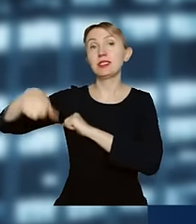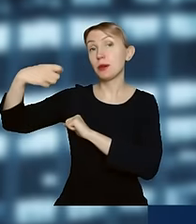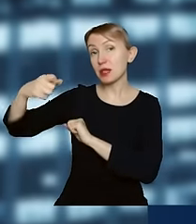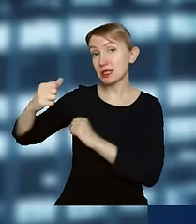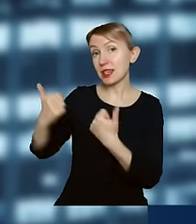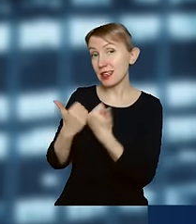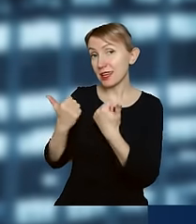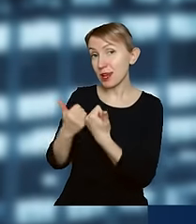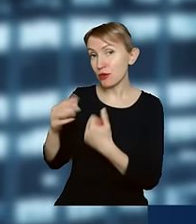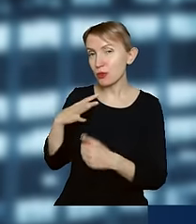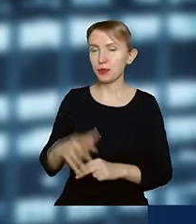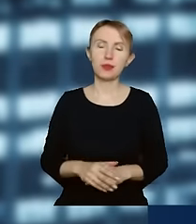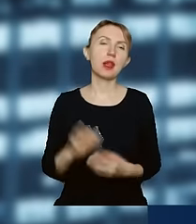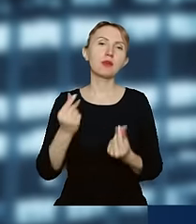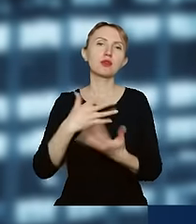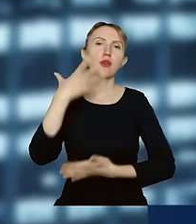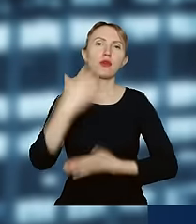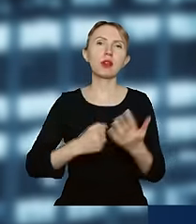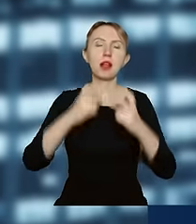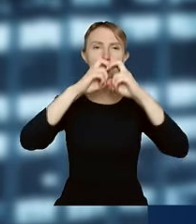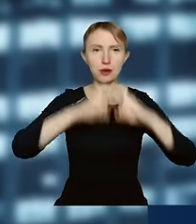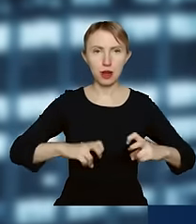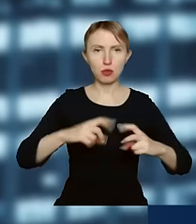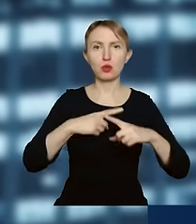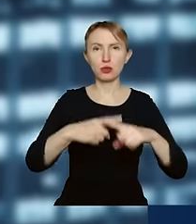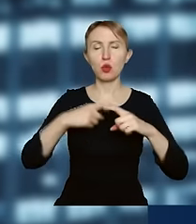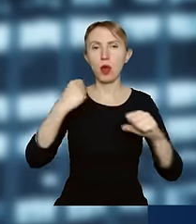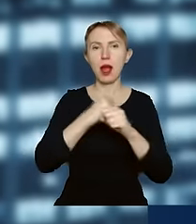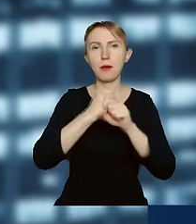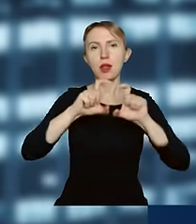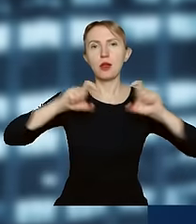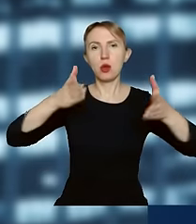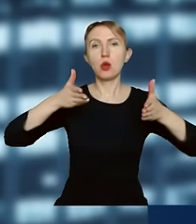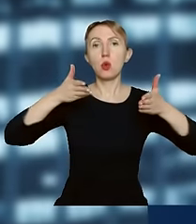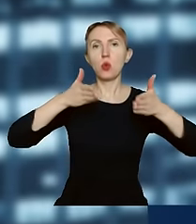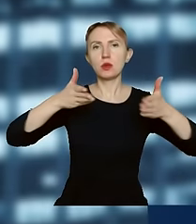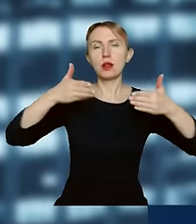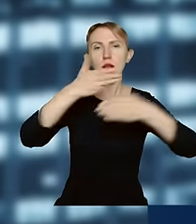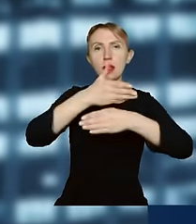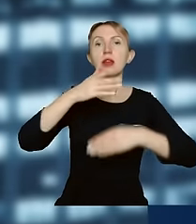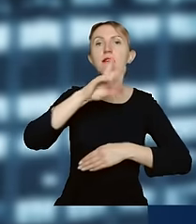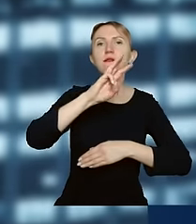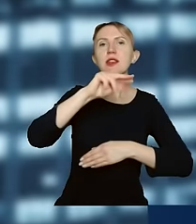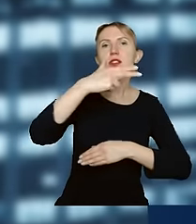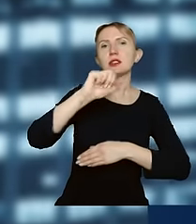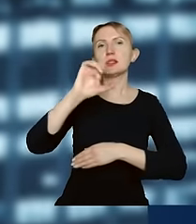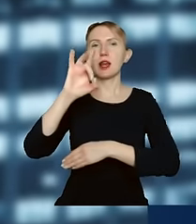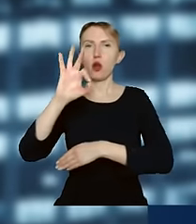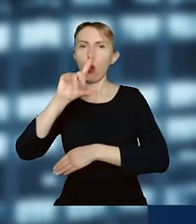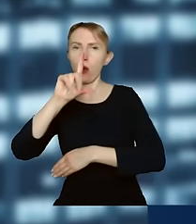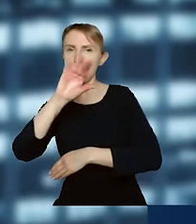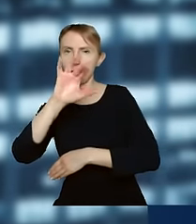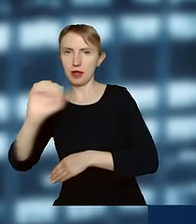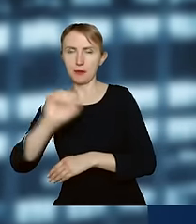Krakowa. Środki zostały wykorzystane na remont należącej do spółki kamienicy na rogu ulicy Wiślnej i Gołębiej.